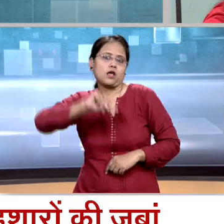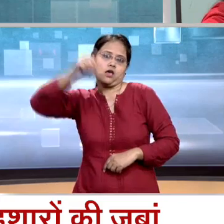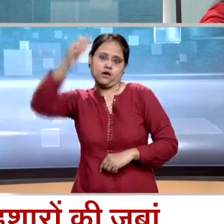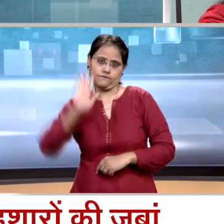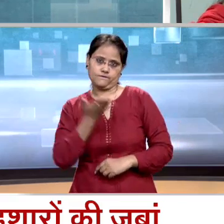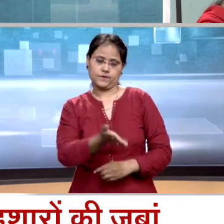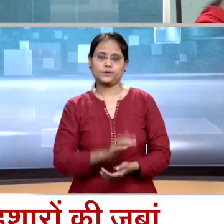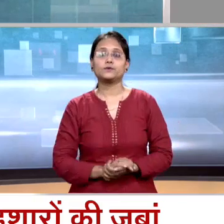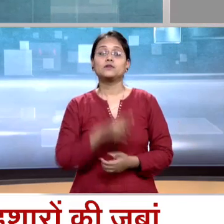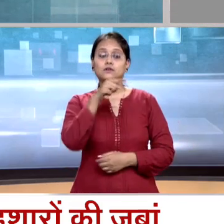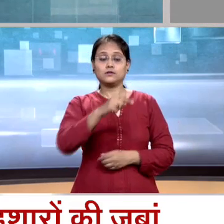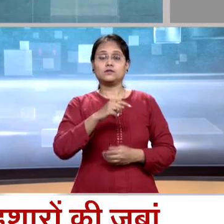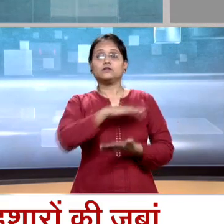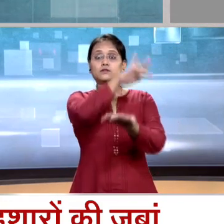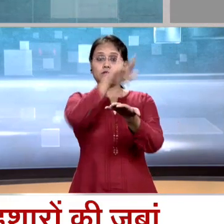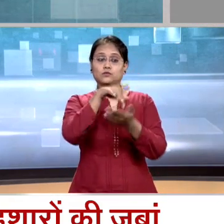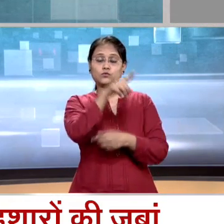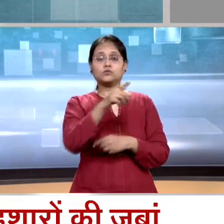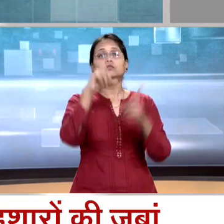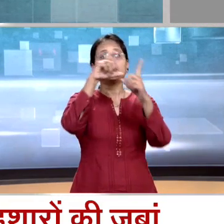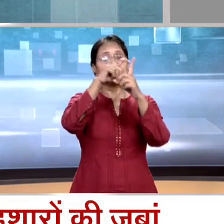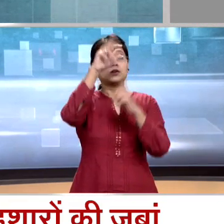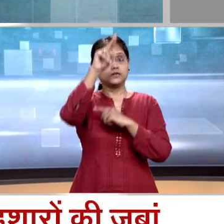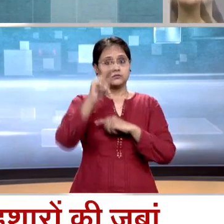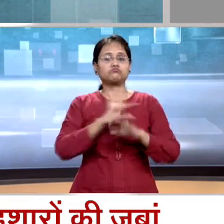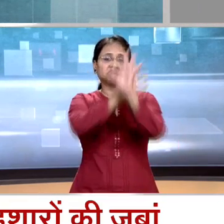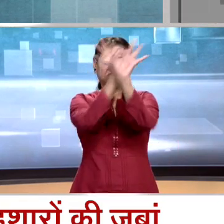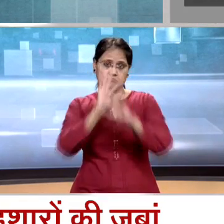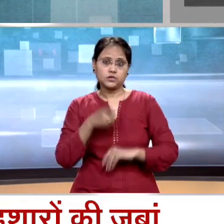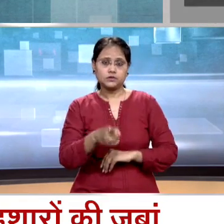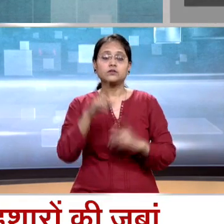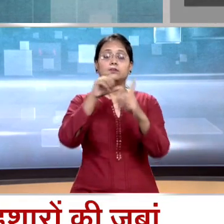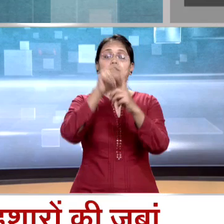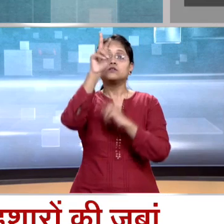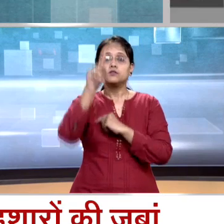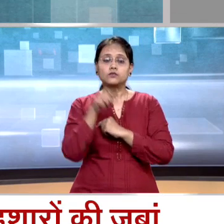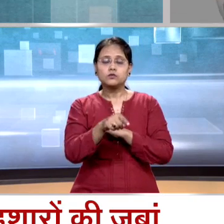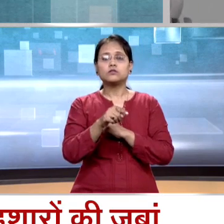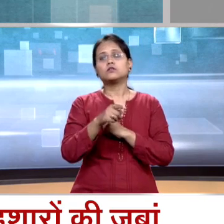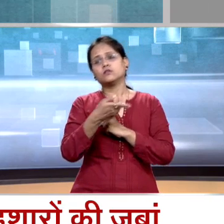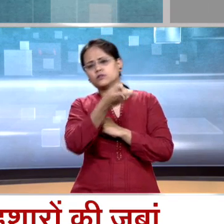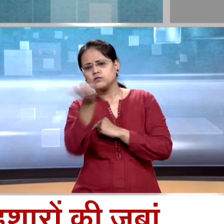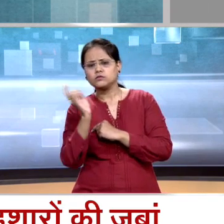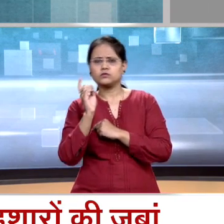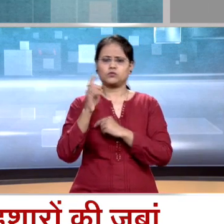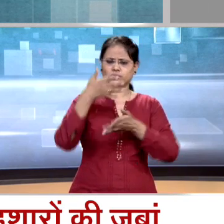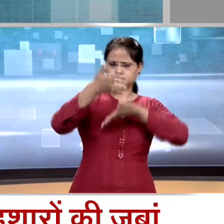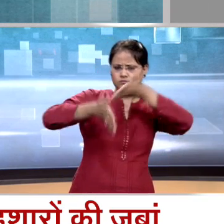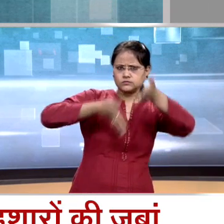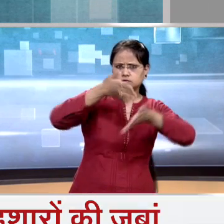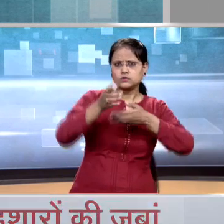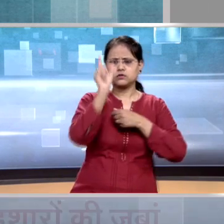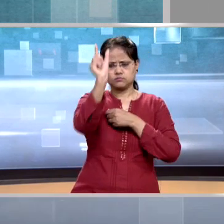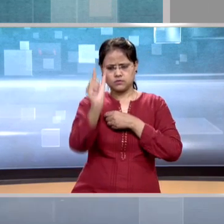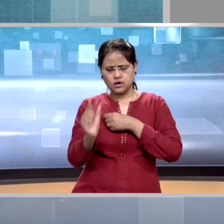कामयाब हो रहे हैं। इस संस्थान ने एक शब्दकोश बनाया है। इस शब्दकोश के जरिए अब ये लोग ना ही सिर्फ इशारों